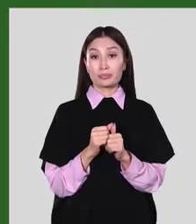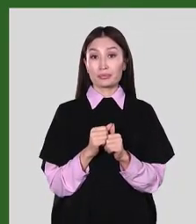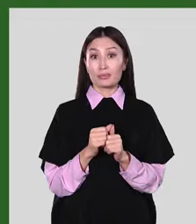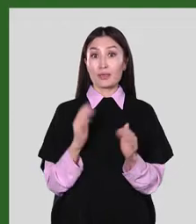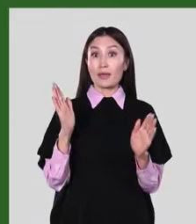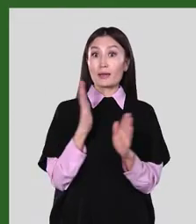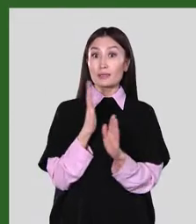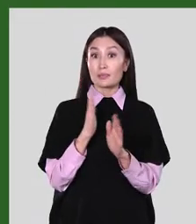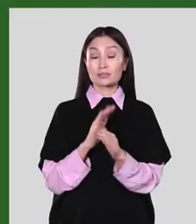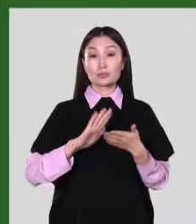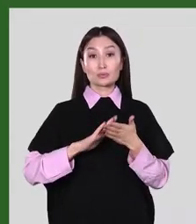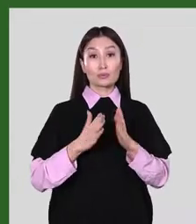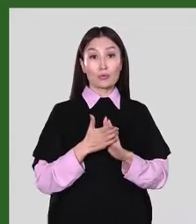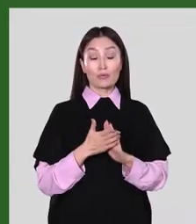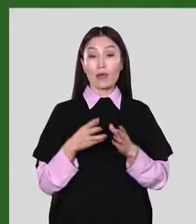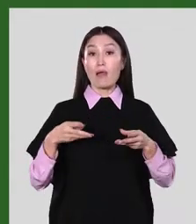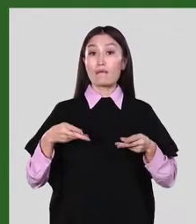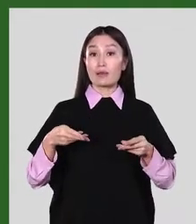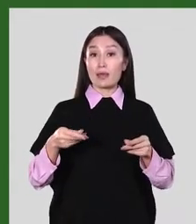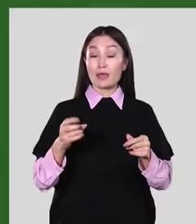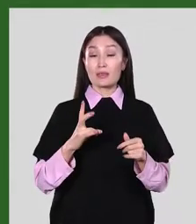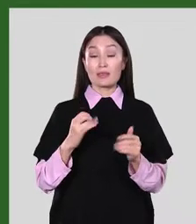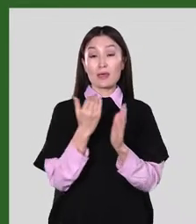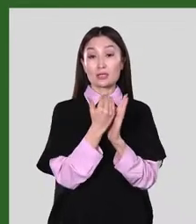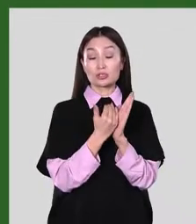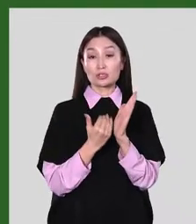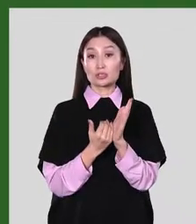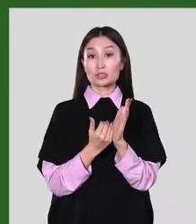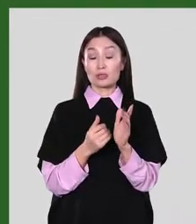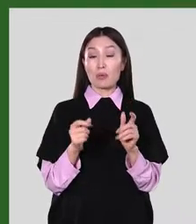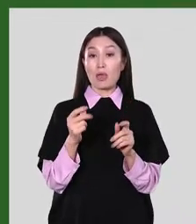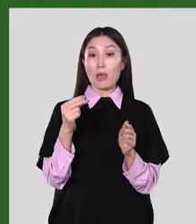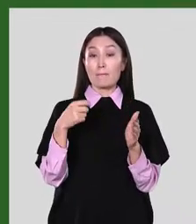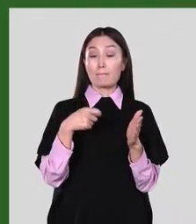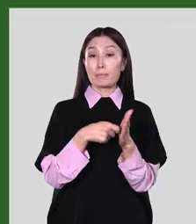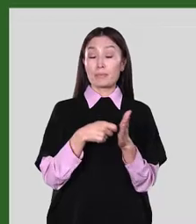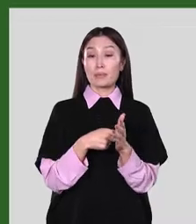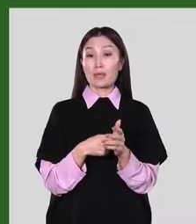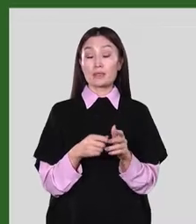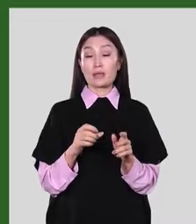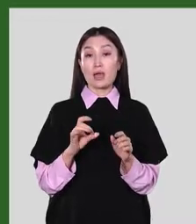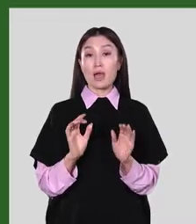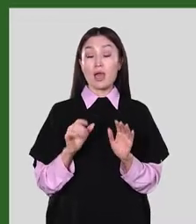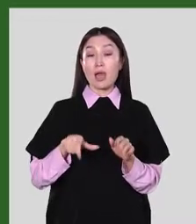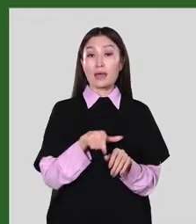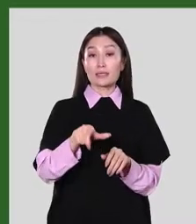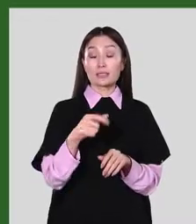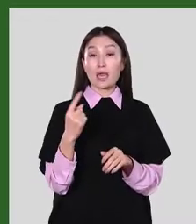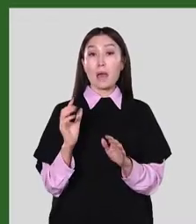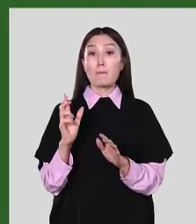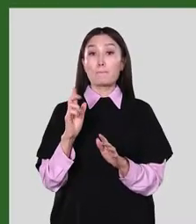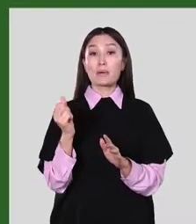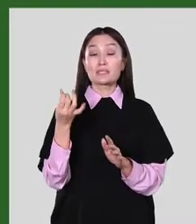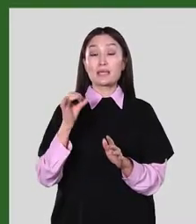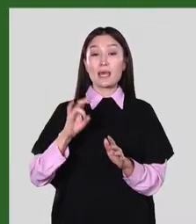климатические условия влияют и на режим питания реки даже бассейне одно реки по